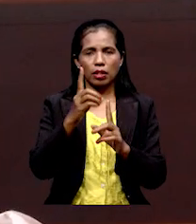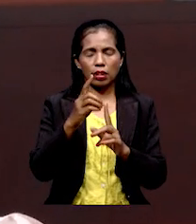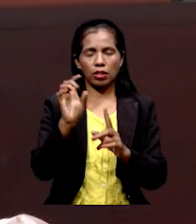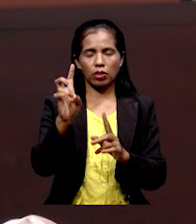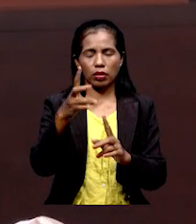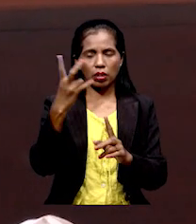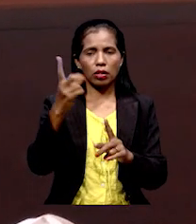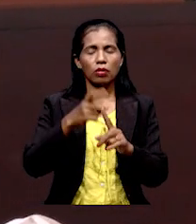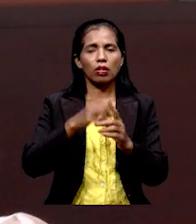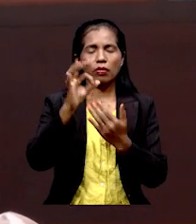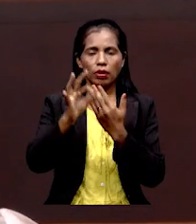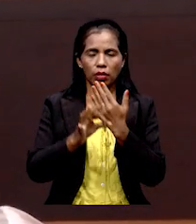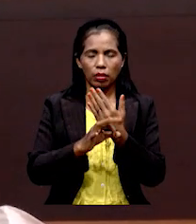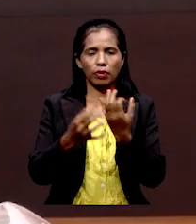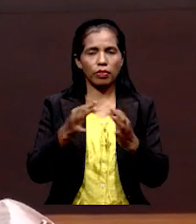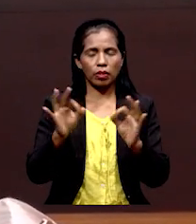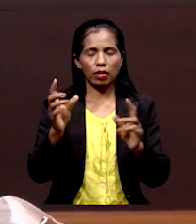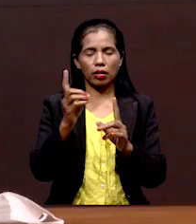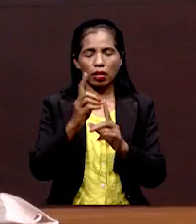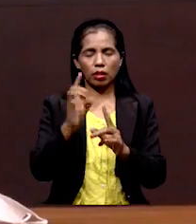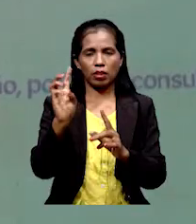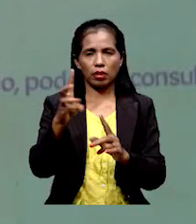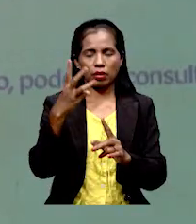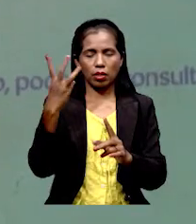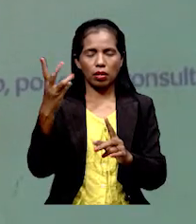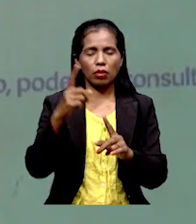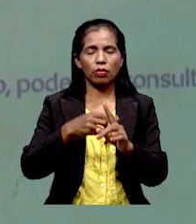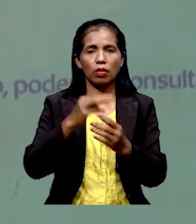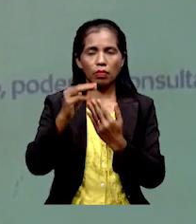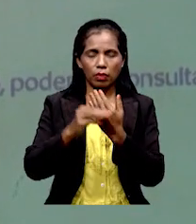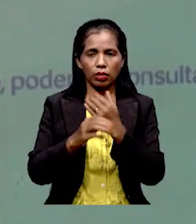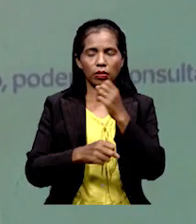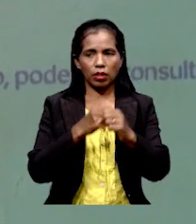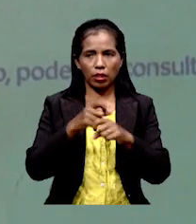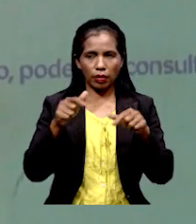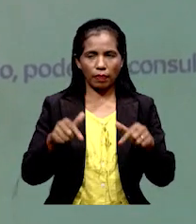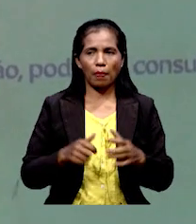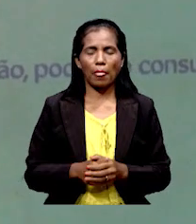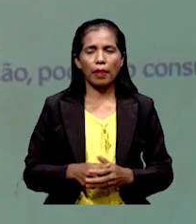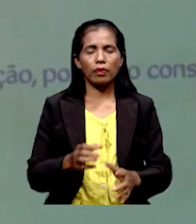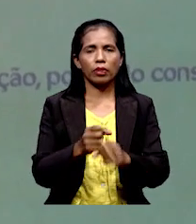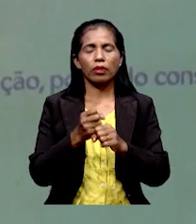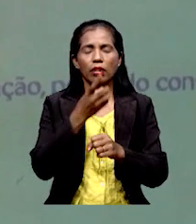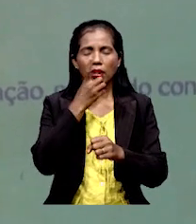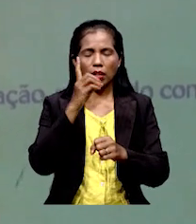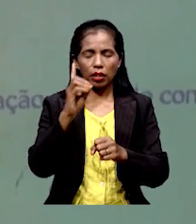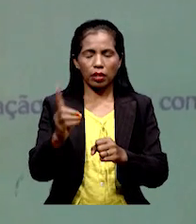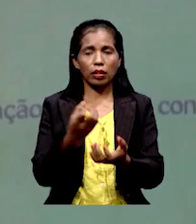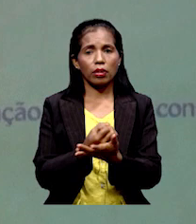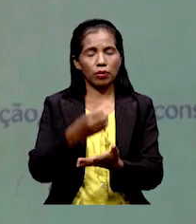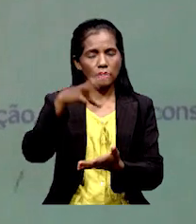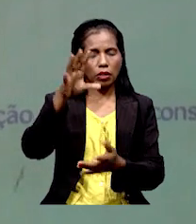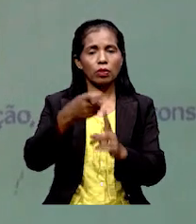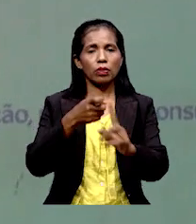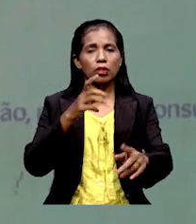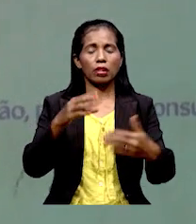hitu fulan fevereiro no remate ia lorong serusing nen fulan marsu tina nem. Hafen recolha roto declaração recusóin husi órgão soberano